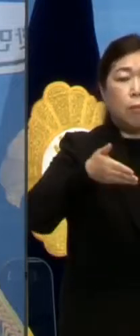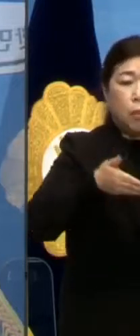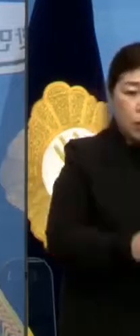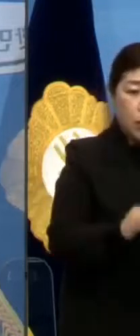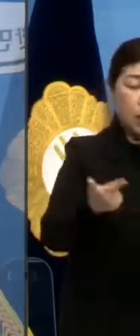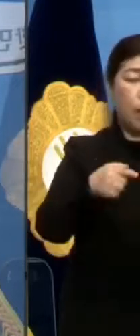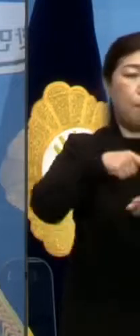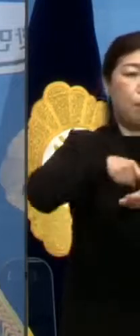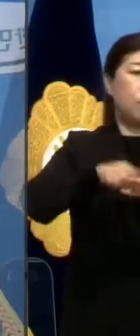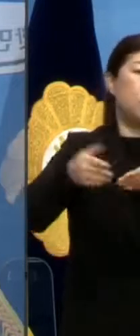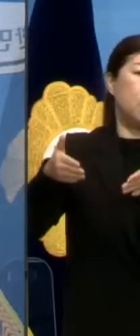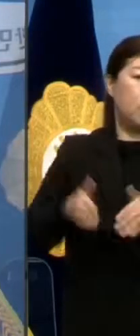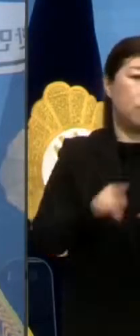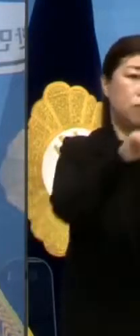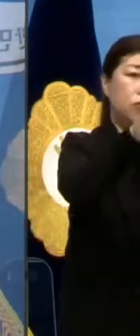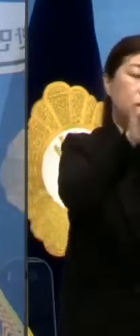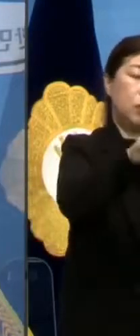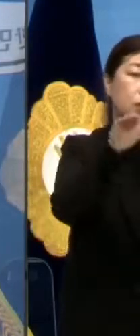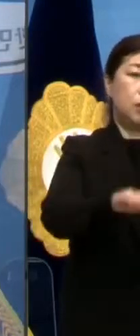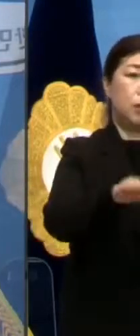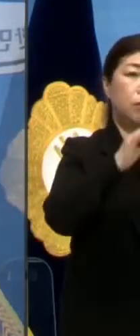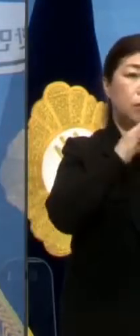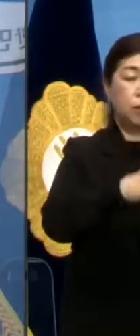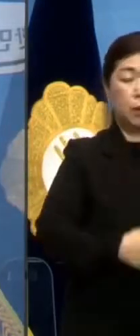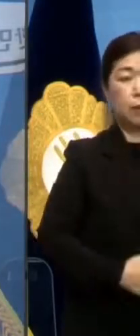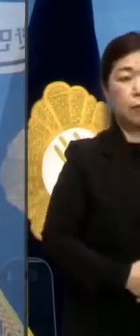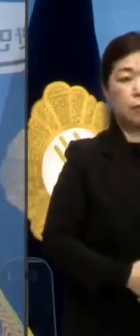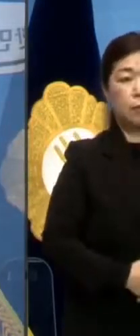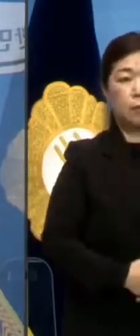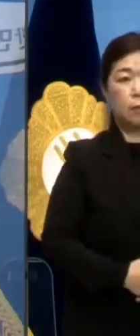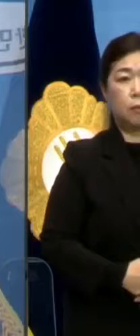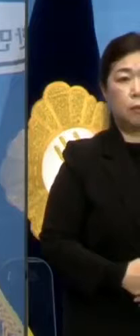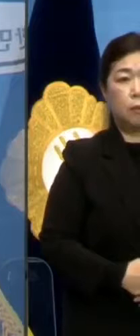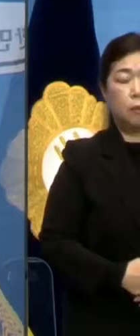가슴으로 낳았는지 그것뿐입니다.